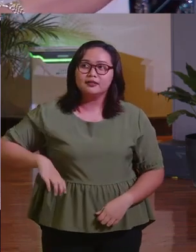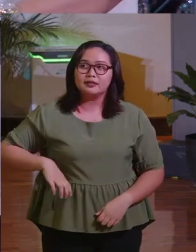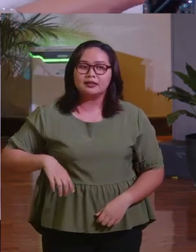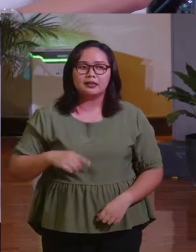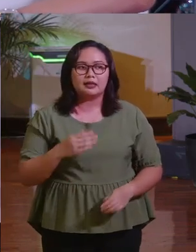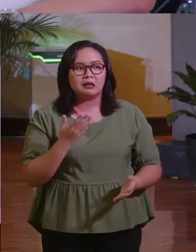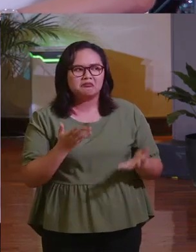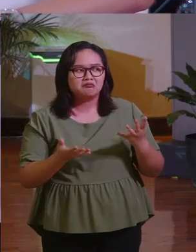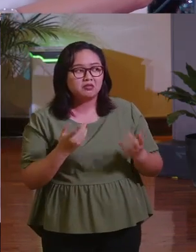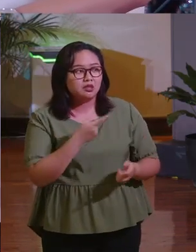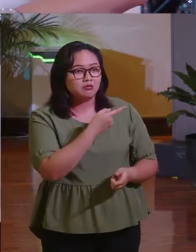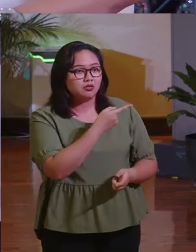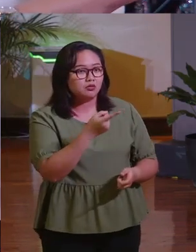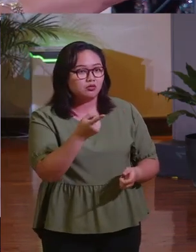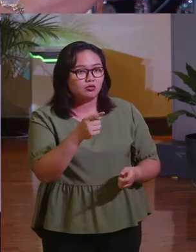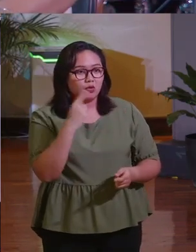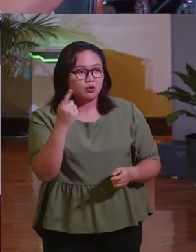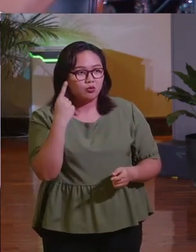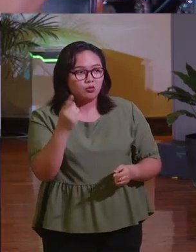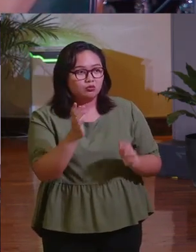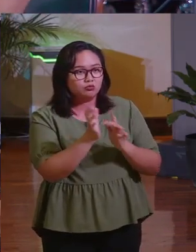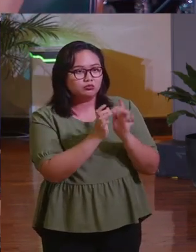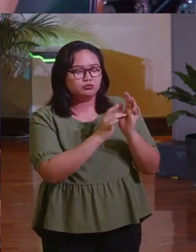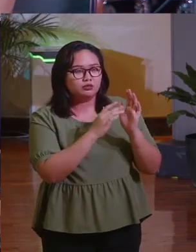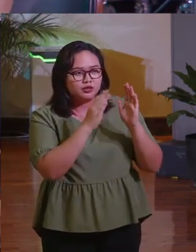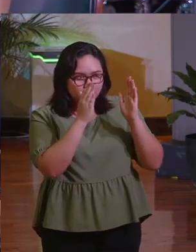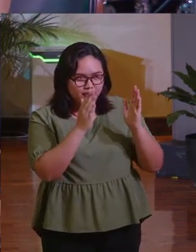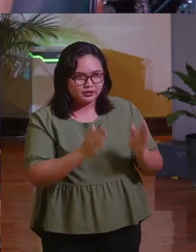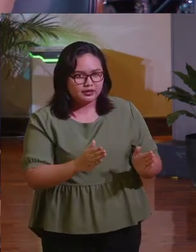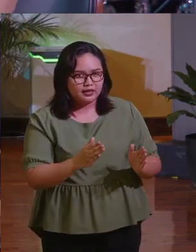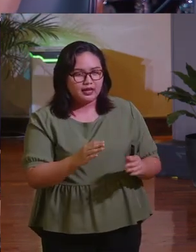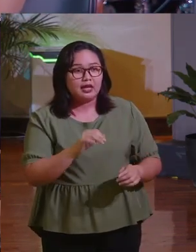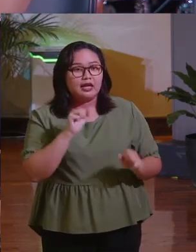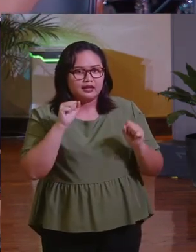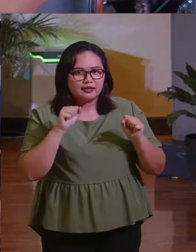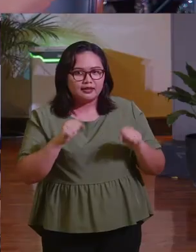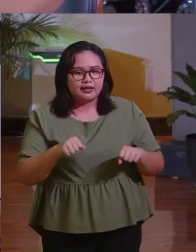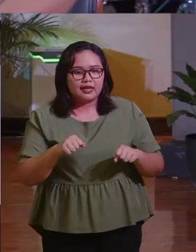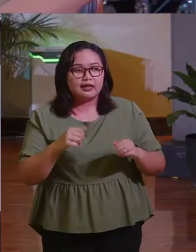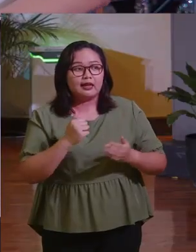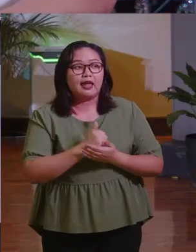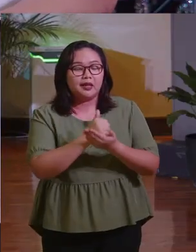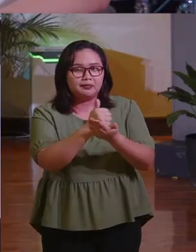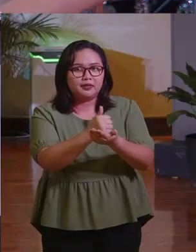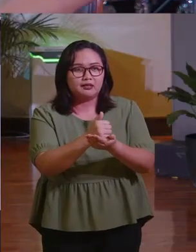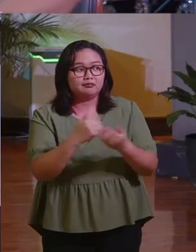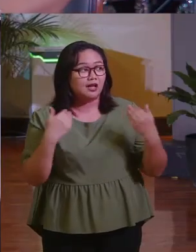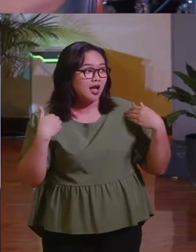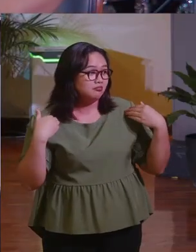ang Kristiyano na maaaring umabot sa kanila? Meron po ba?